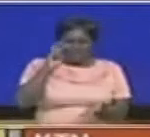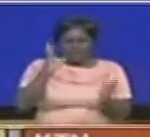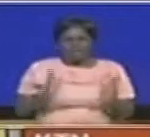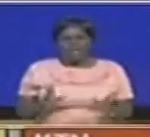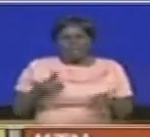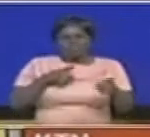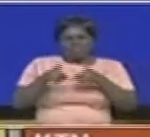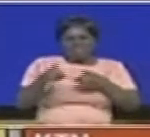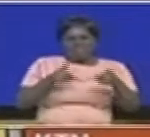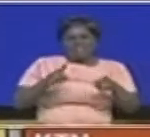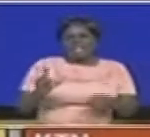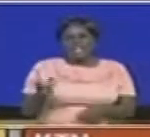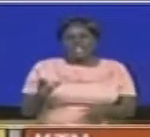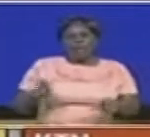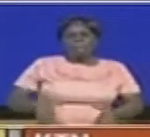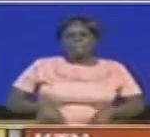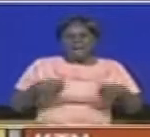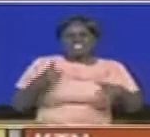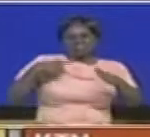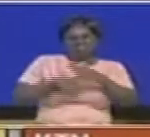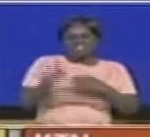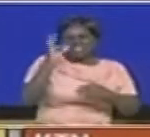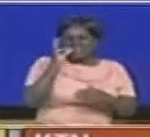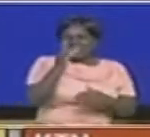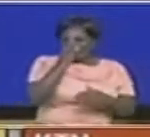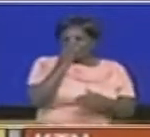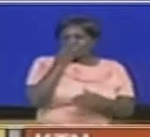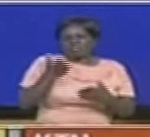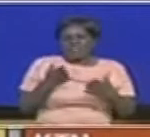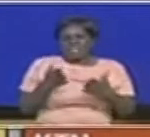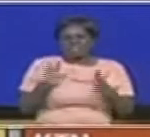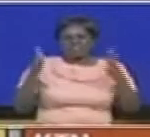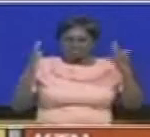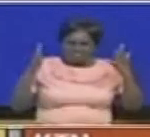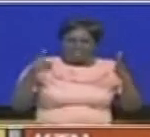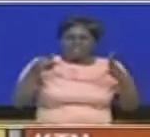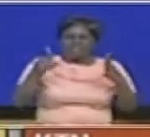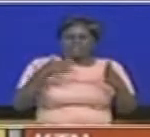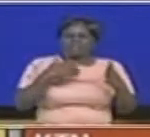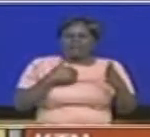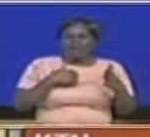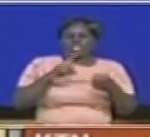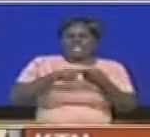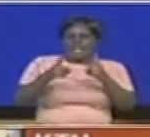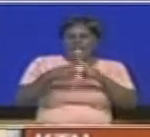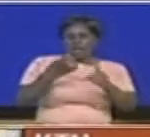Msafara wa Radio Maisha uliingia Nyeri leo kwa kishindo, huku watangazaji wa radio hii inamilikiwa na shirika la Standard